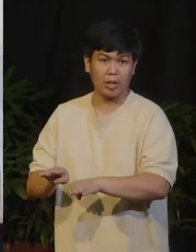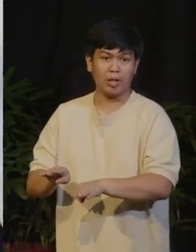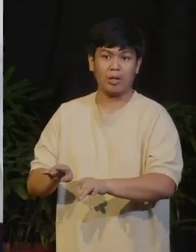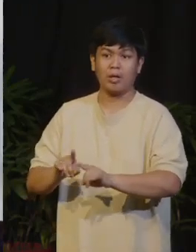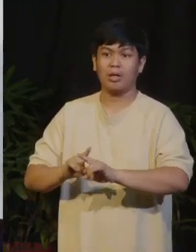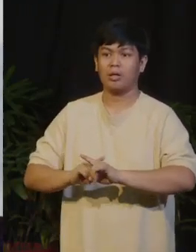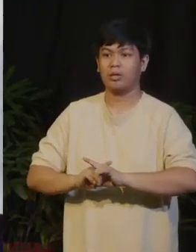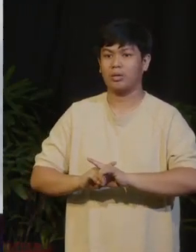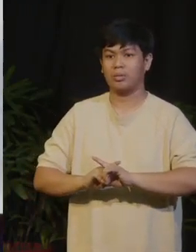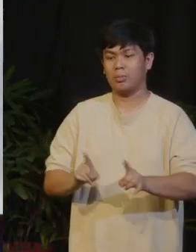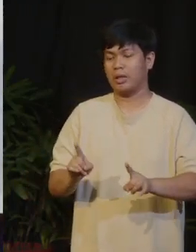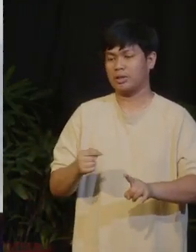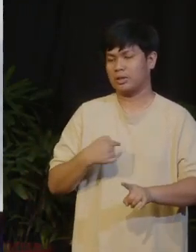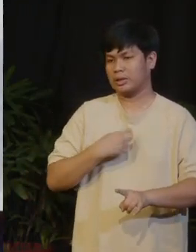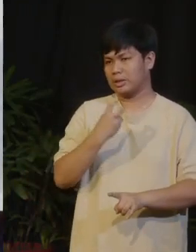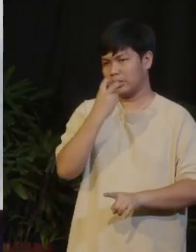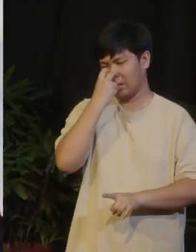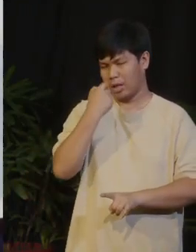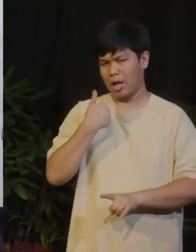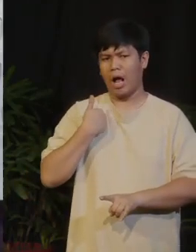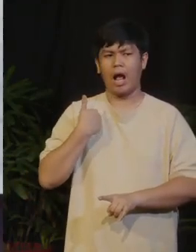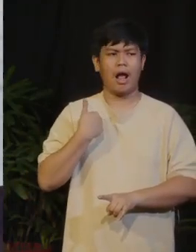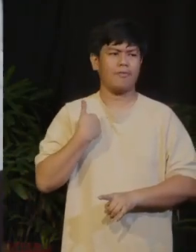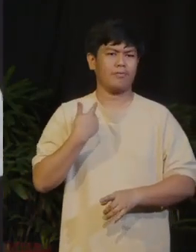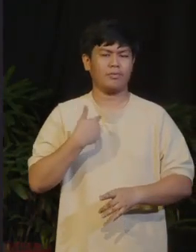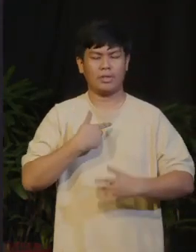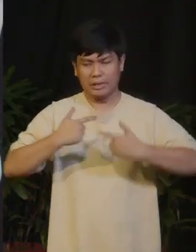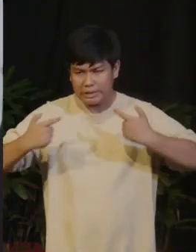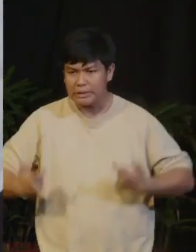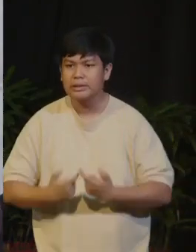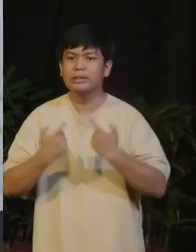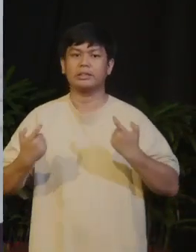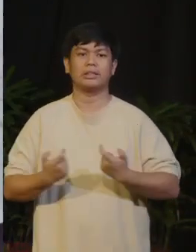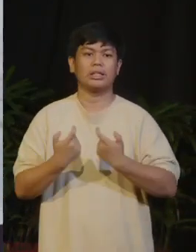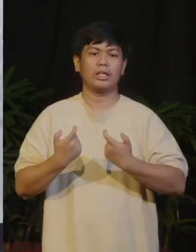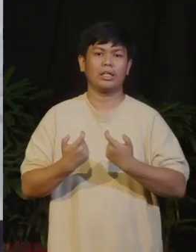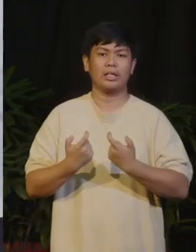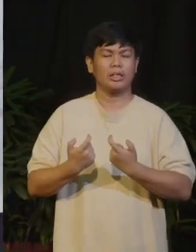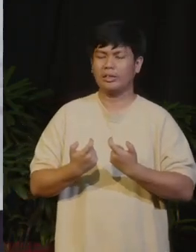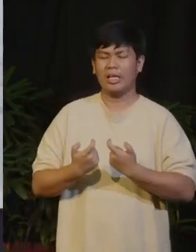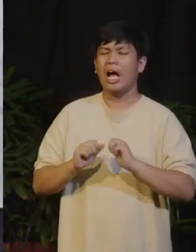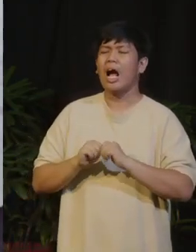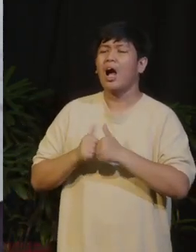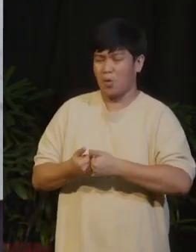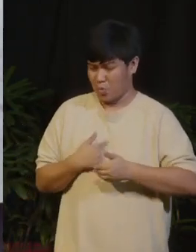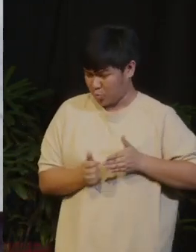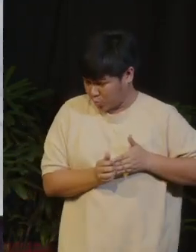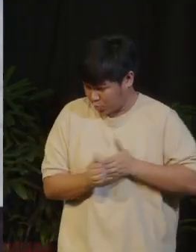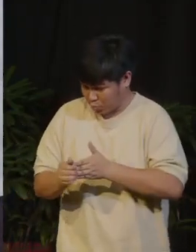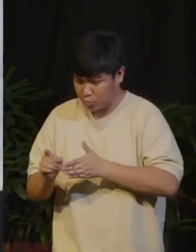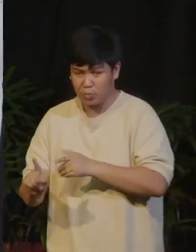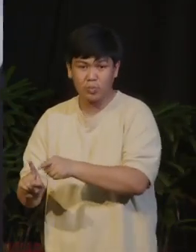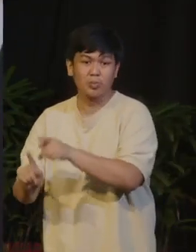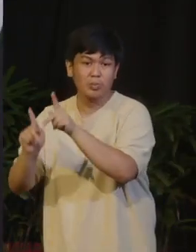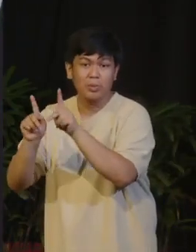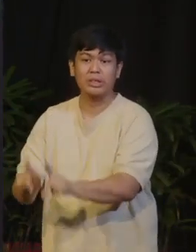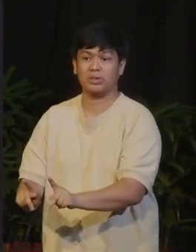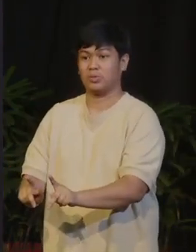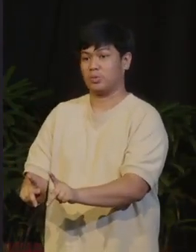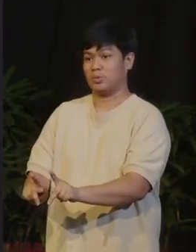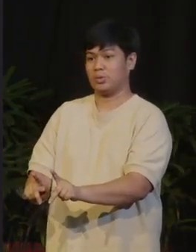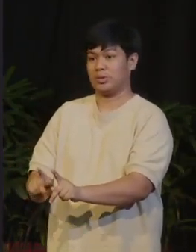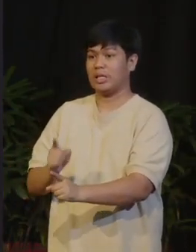mismo ay gumagawa. So kung ikaw ay bulag sa sarili mong pagkukulang, hindi ka maaaring